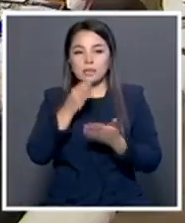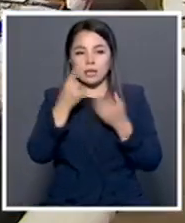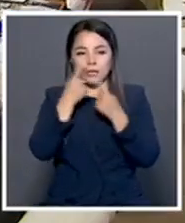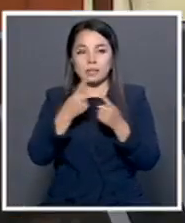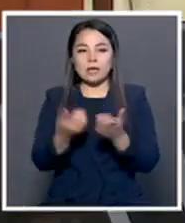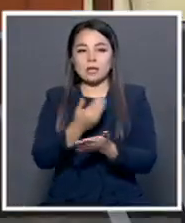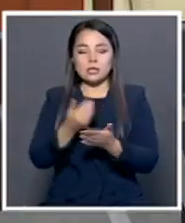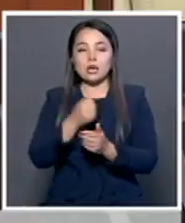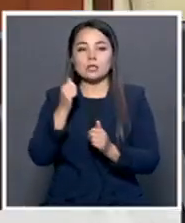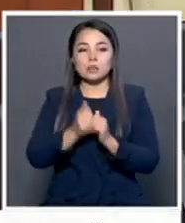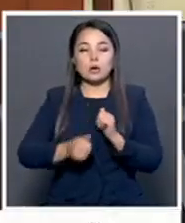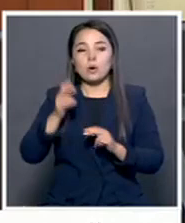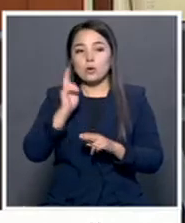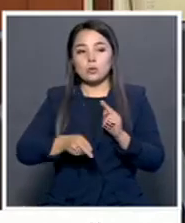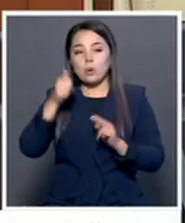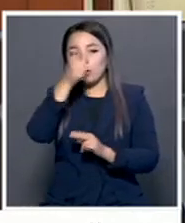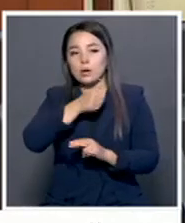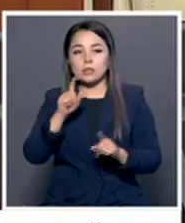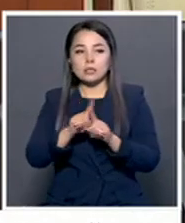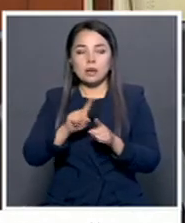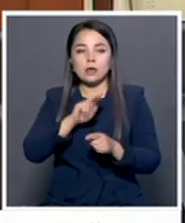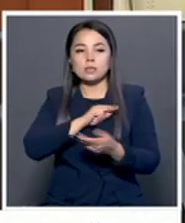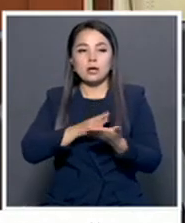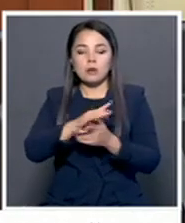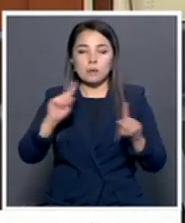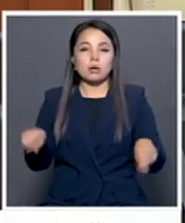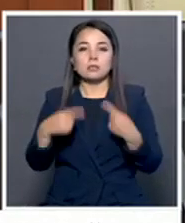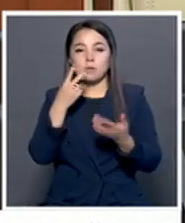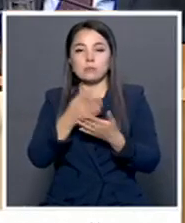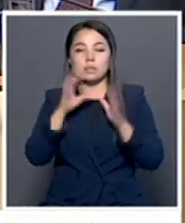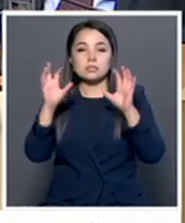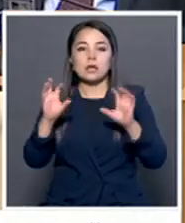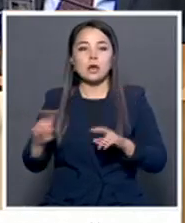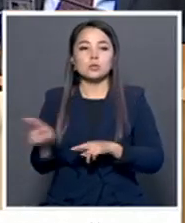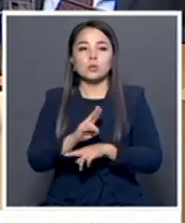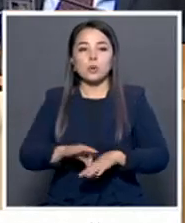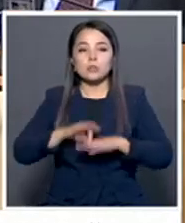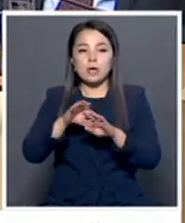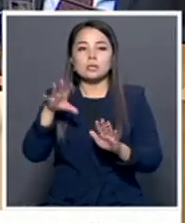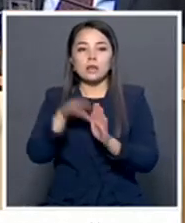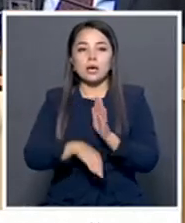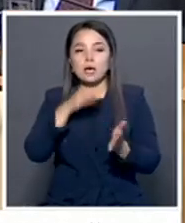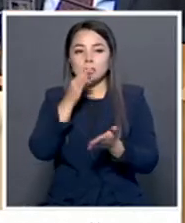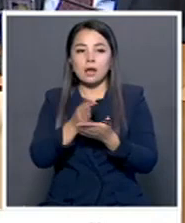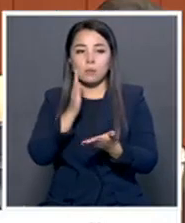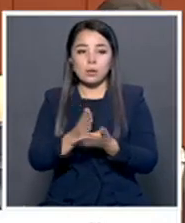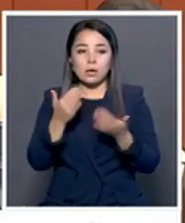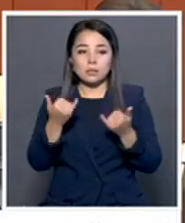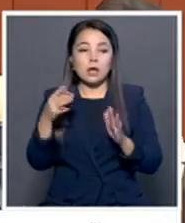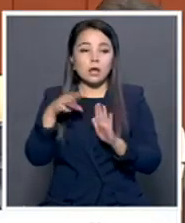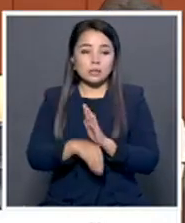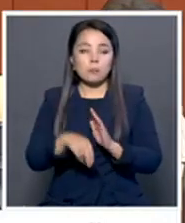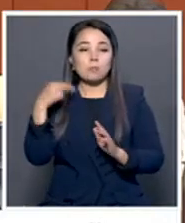ең алдымен жыл соңына дейін мемлекеттік қызмет жүйесін қайта жаңғырту үшін тиісті заңдарға түзету енгізу қажеттігі туралы айтты. Сонымен